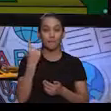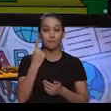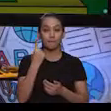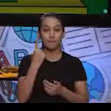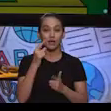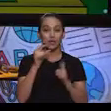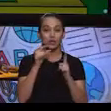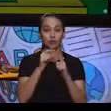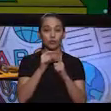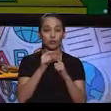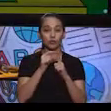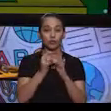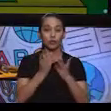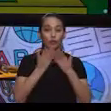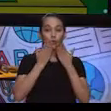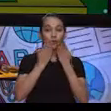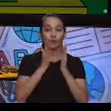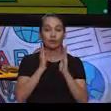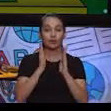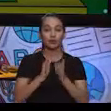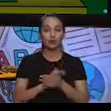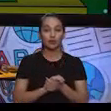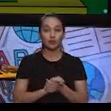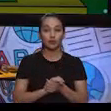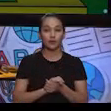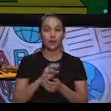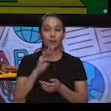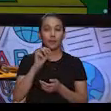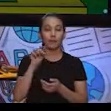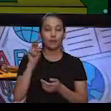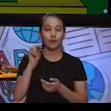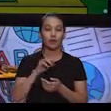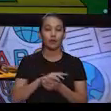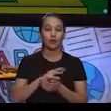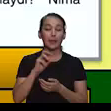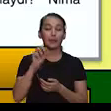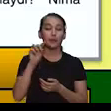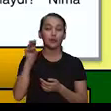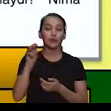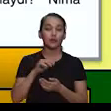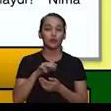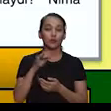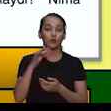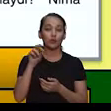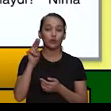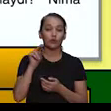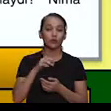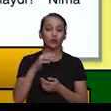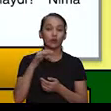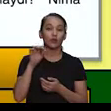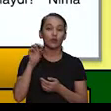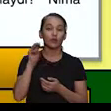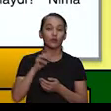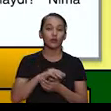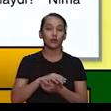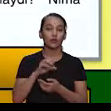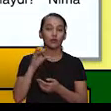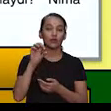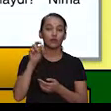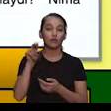1-raqamdagi so'zlarni o'qiyman. Mard, mart, yod, yot,